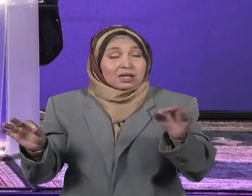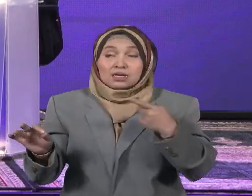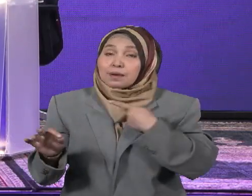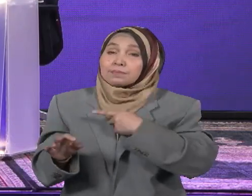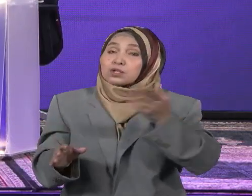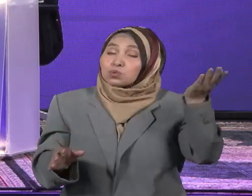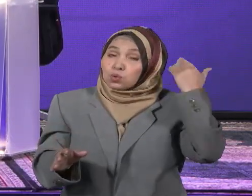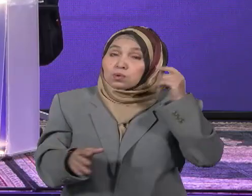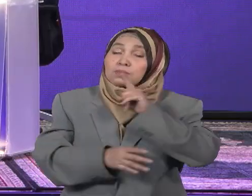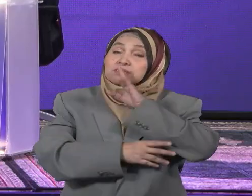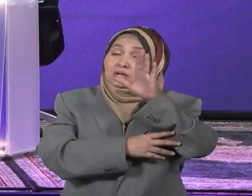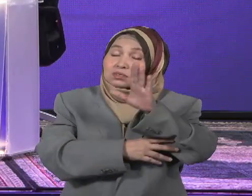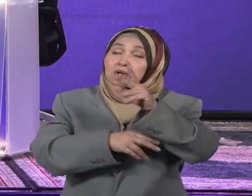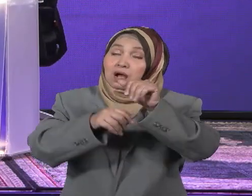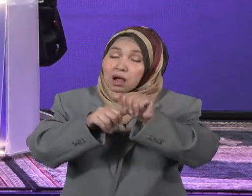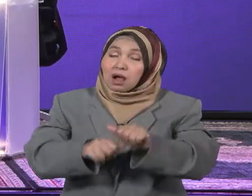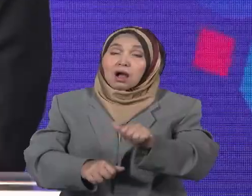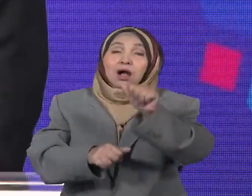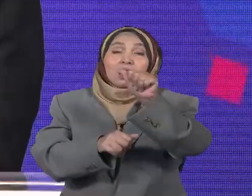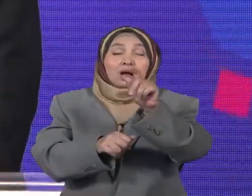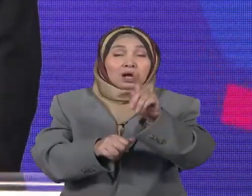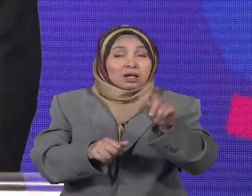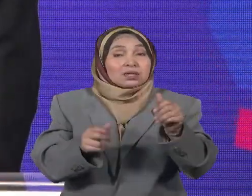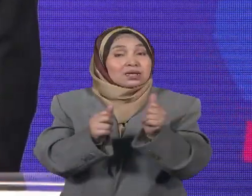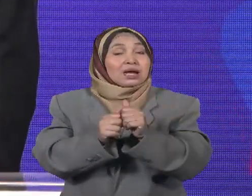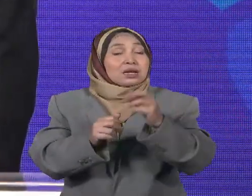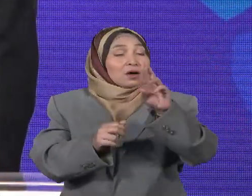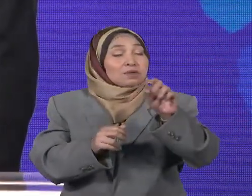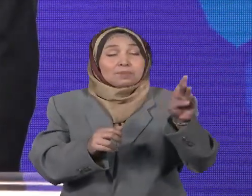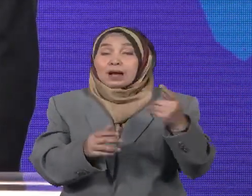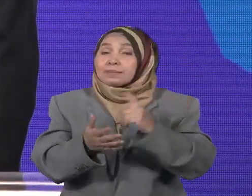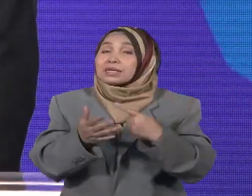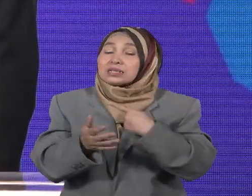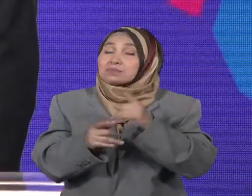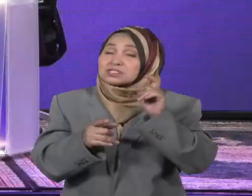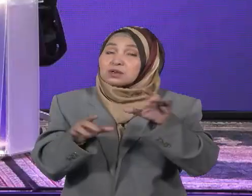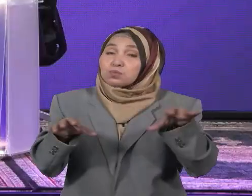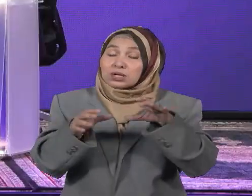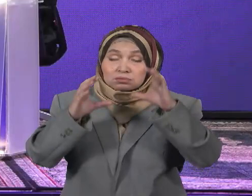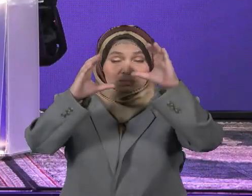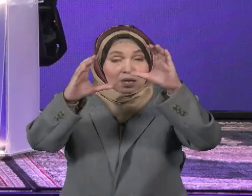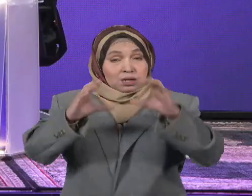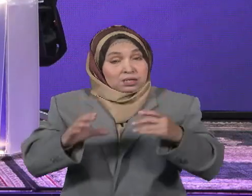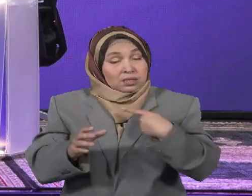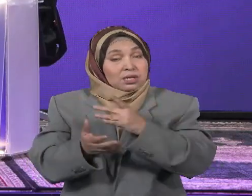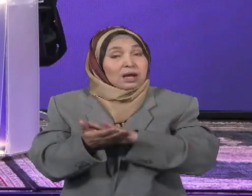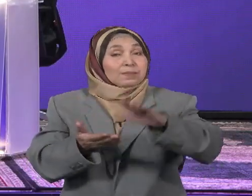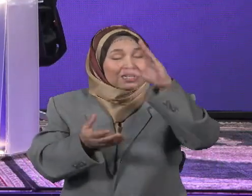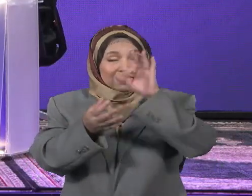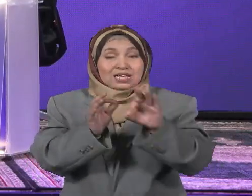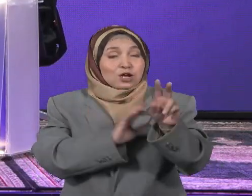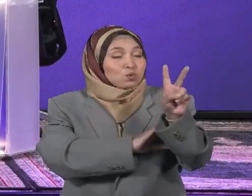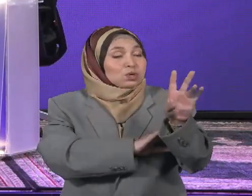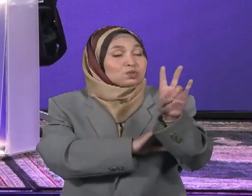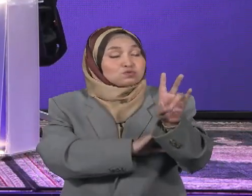dulu berjanji akad kami ialah dengan riba. Apa yang kami kena buat? Maka kaedah yang kita dah belajar dalam ayat 275